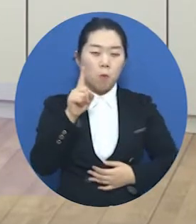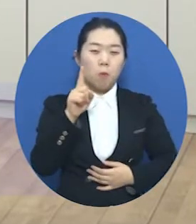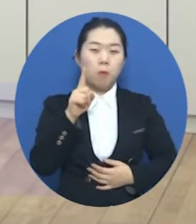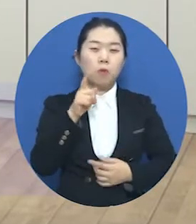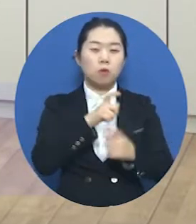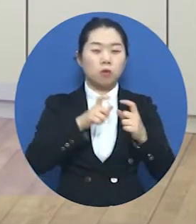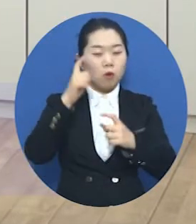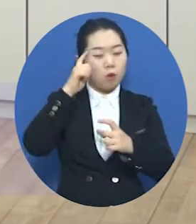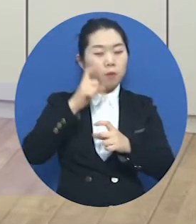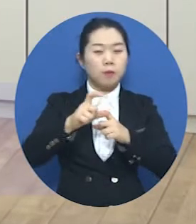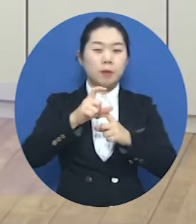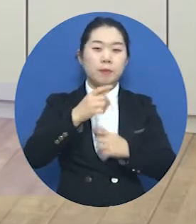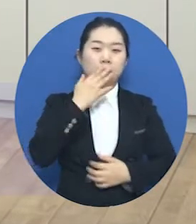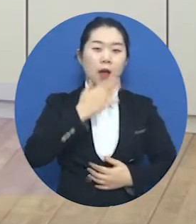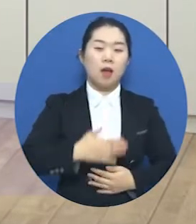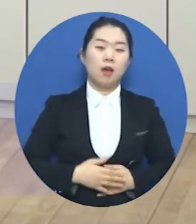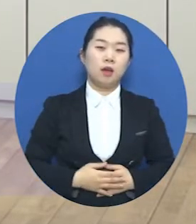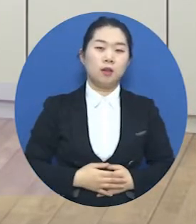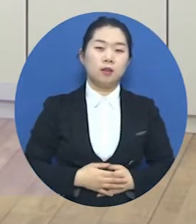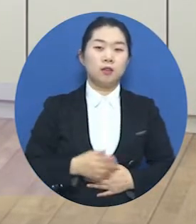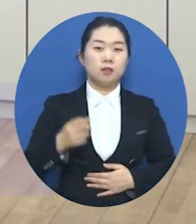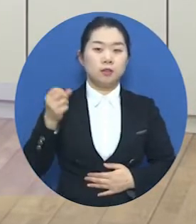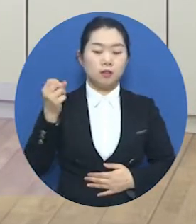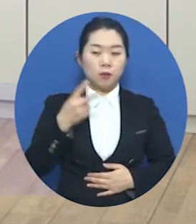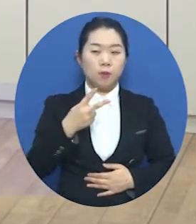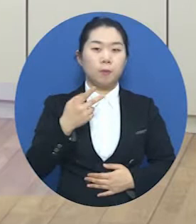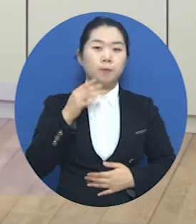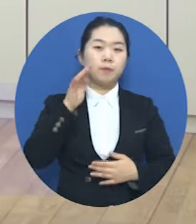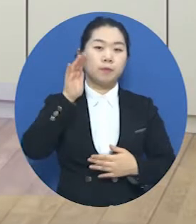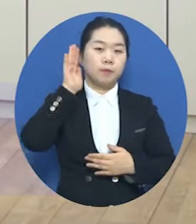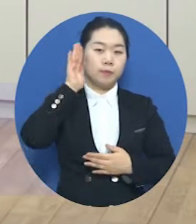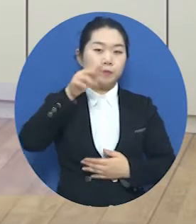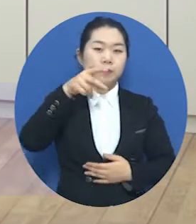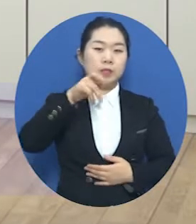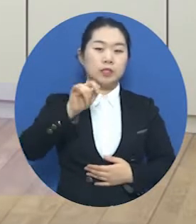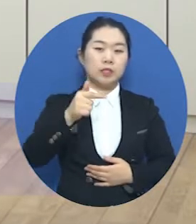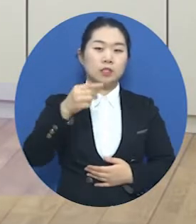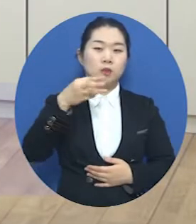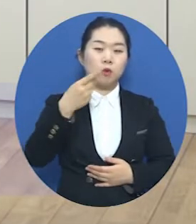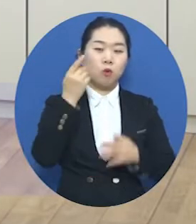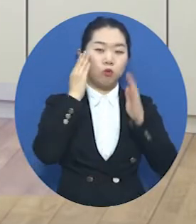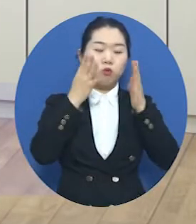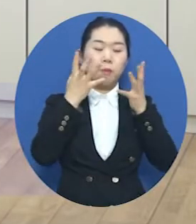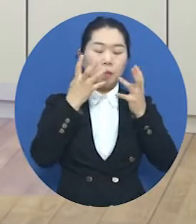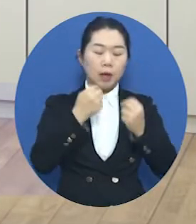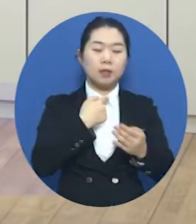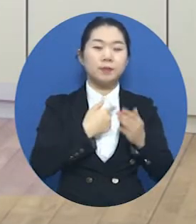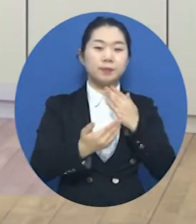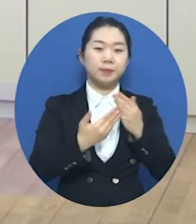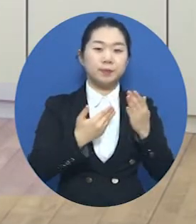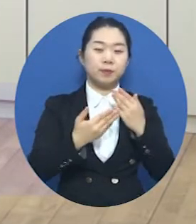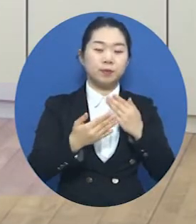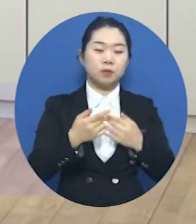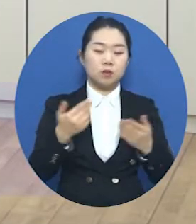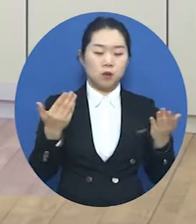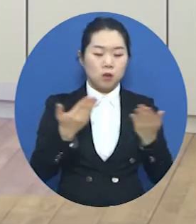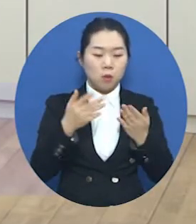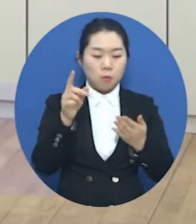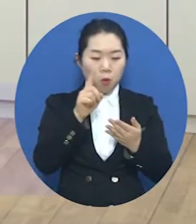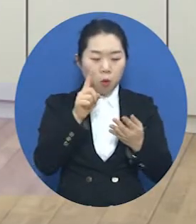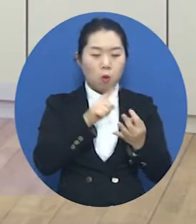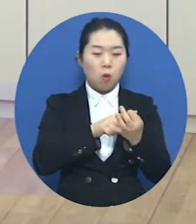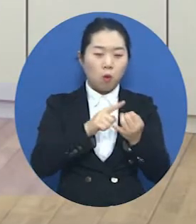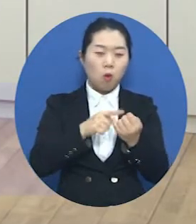더 잘할 수 있을까 이런 것을 많이 생각을 해보았습니다. 또 진로 수업을 많이 했는데 거기서